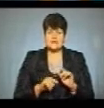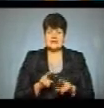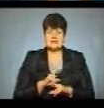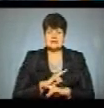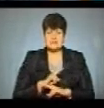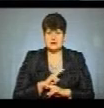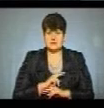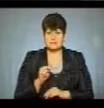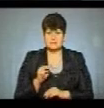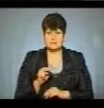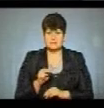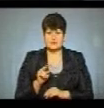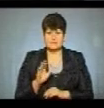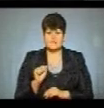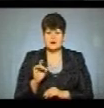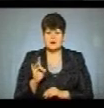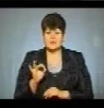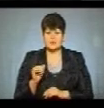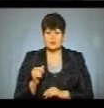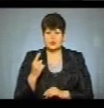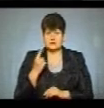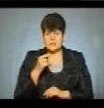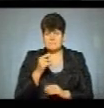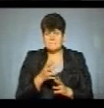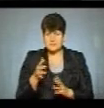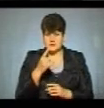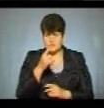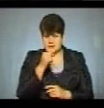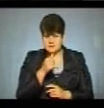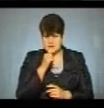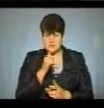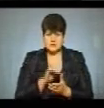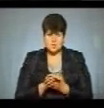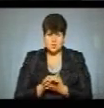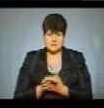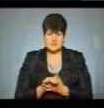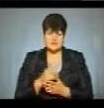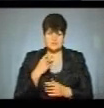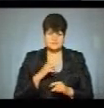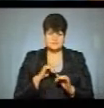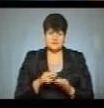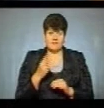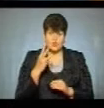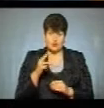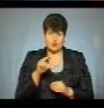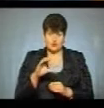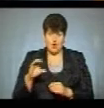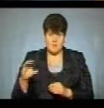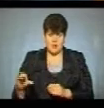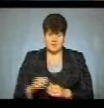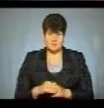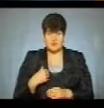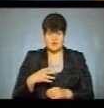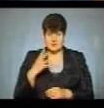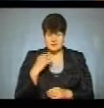Павло Варода. Понад один місяць обвинувачений знайомився з матеріалами кримінального провадження у трьох томах. Ми вважаємо, що